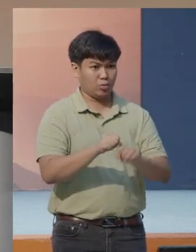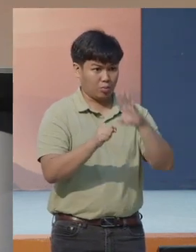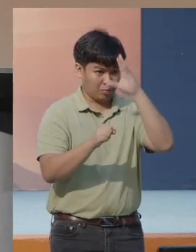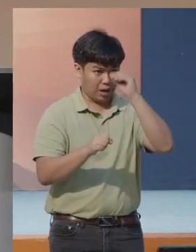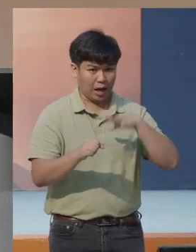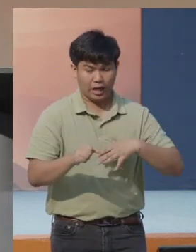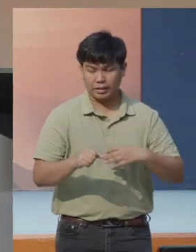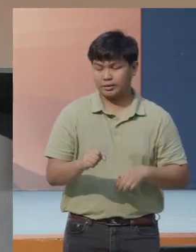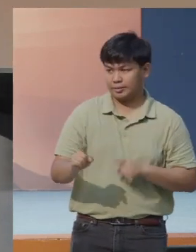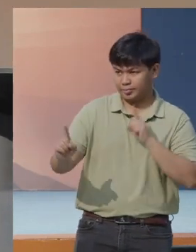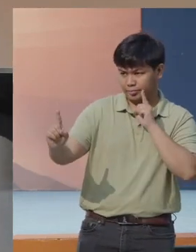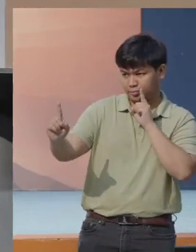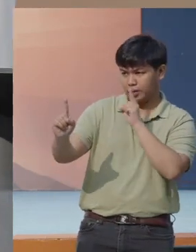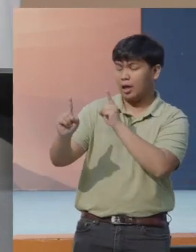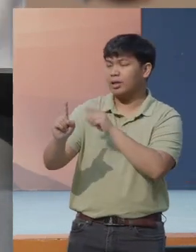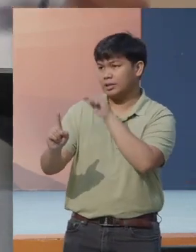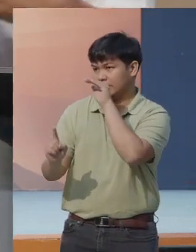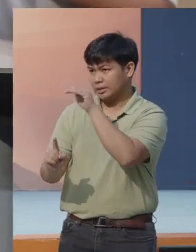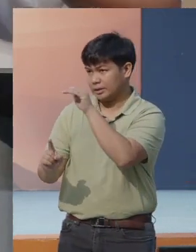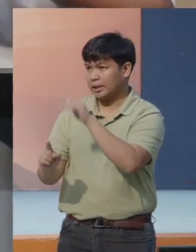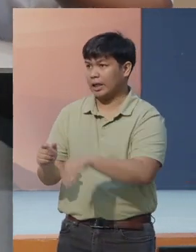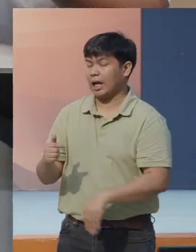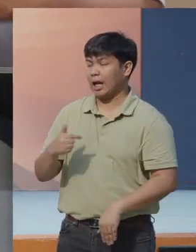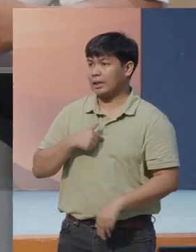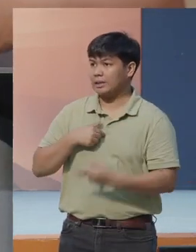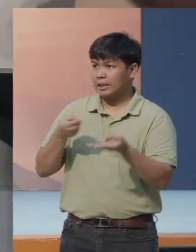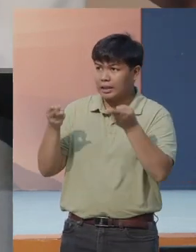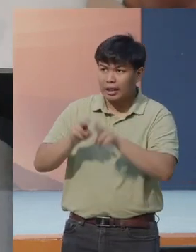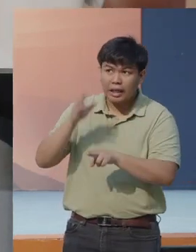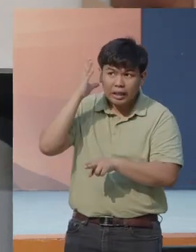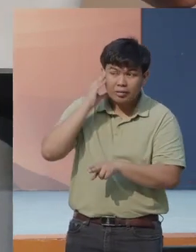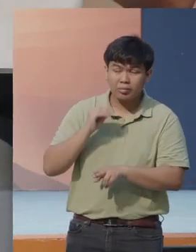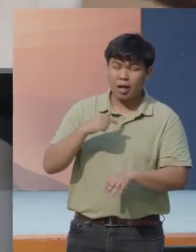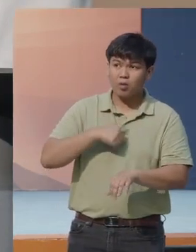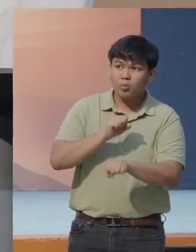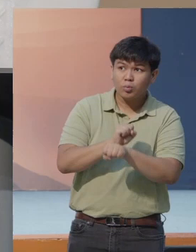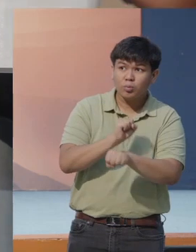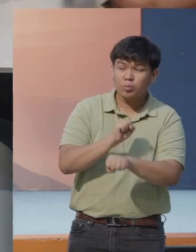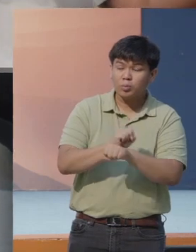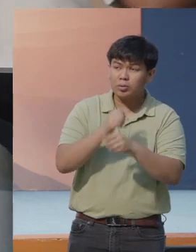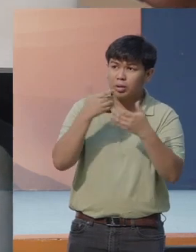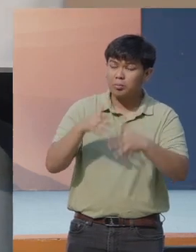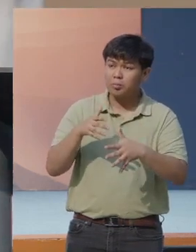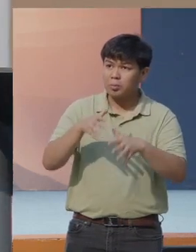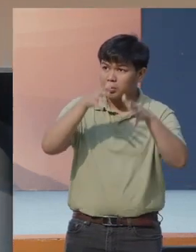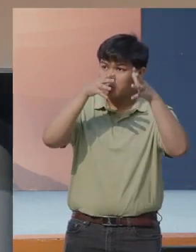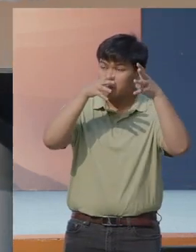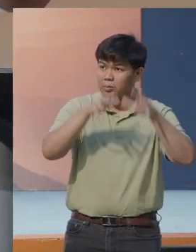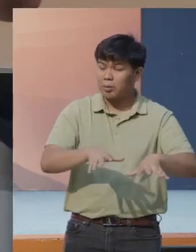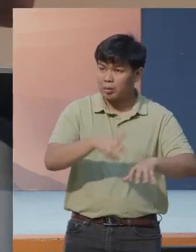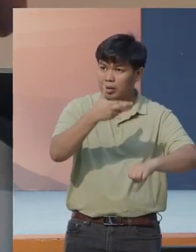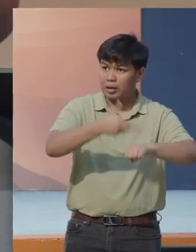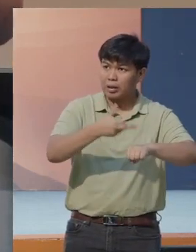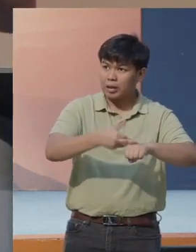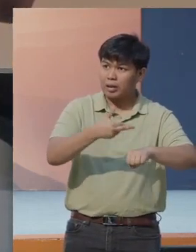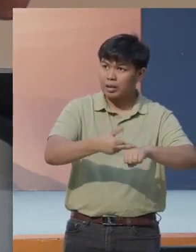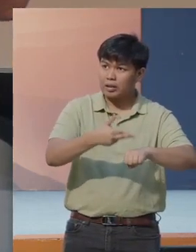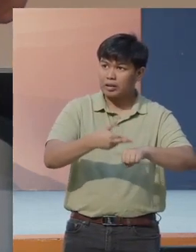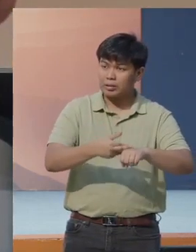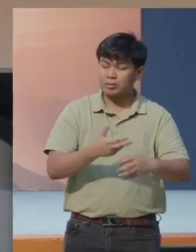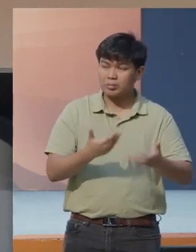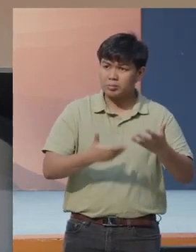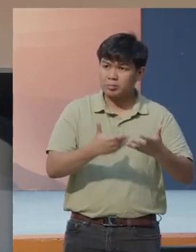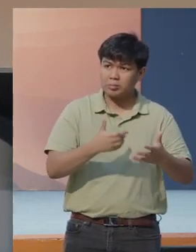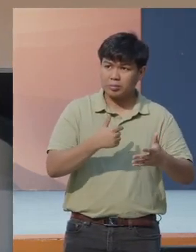niya, mga sir, ito po yung nangyari sa akin. Aksidente ako, nakapatay ng tao. Pwede bang kupkupin niyo po ako at pwede